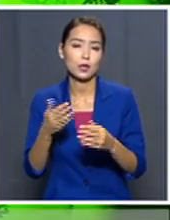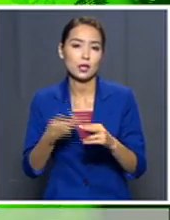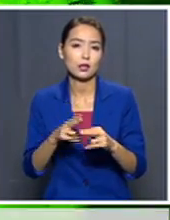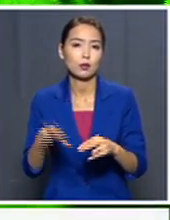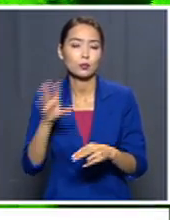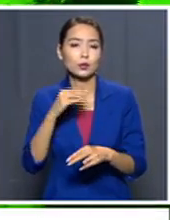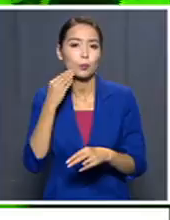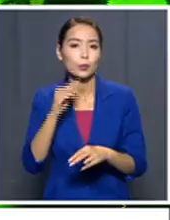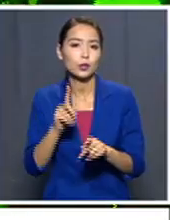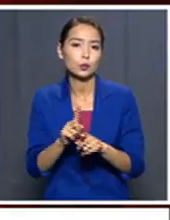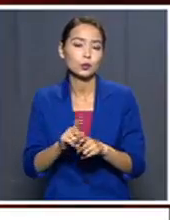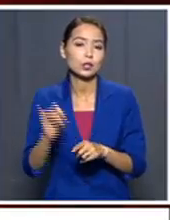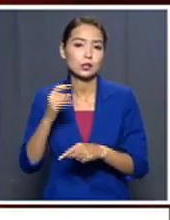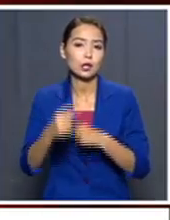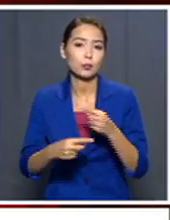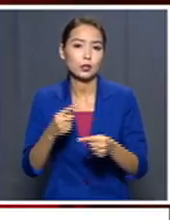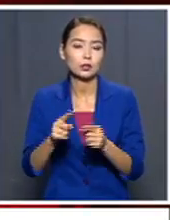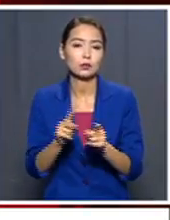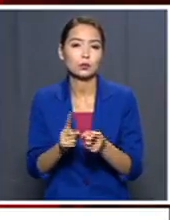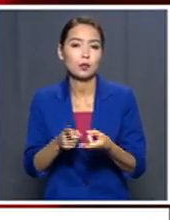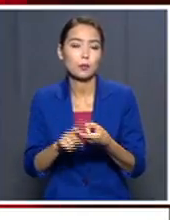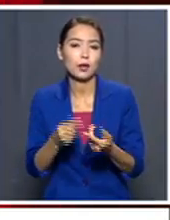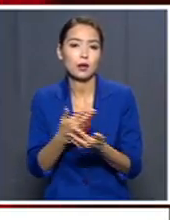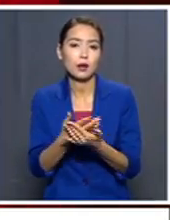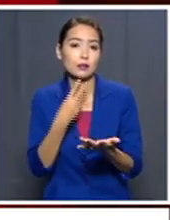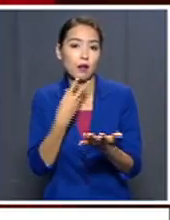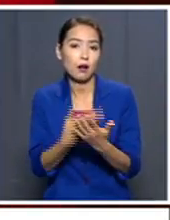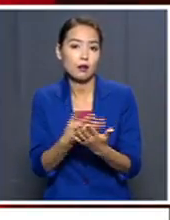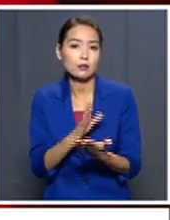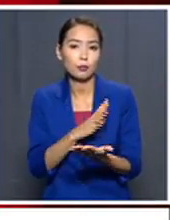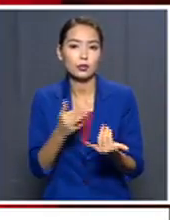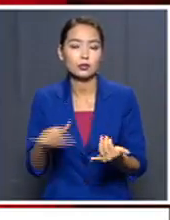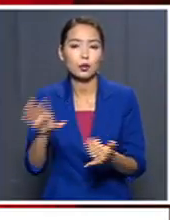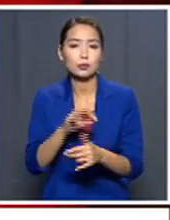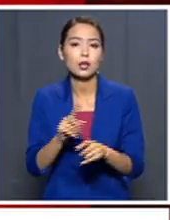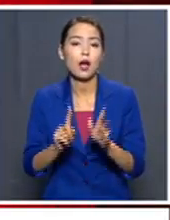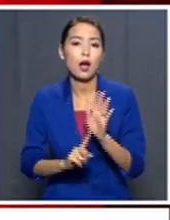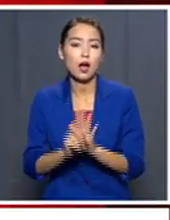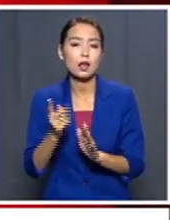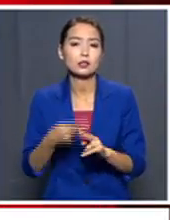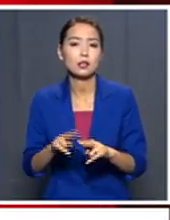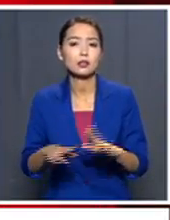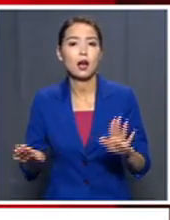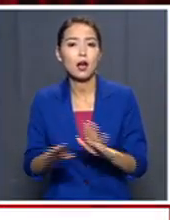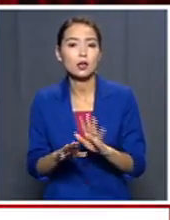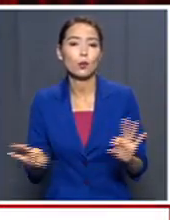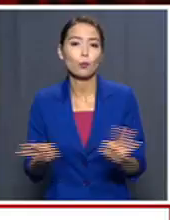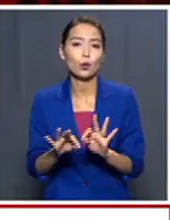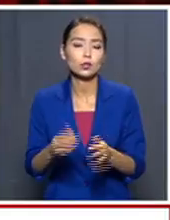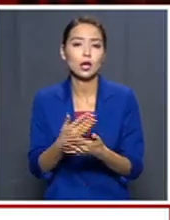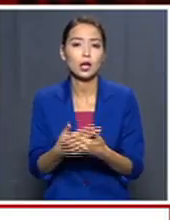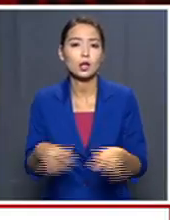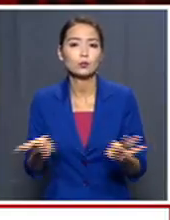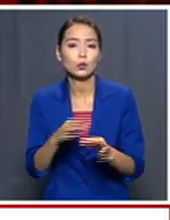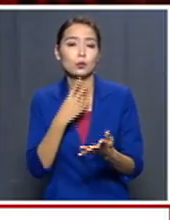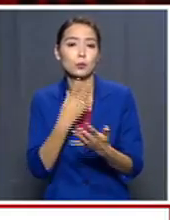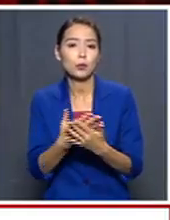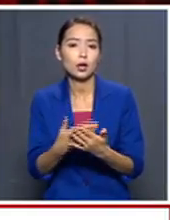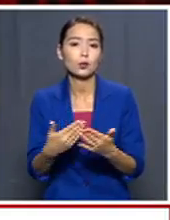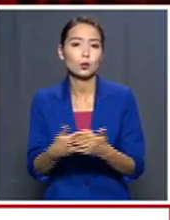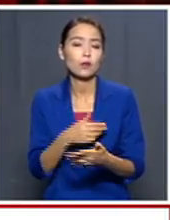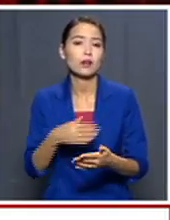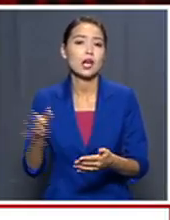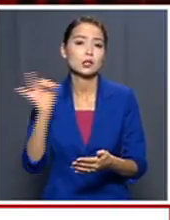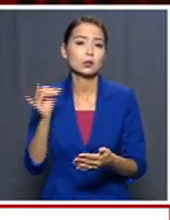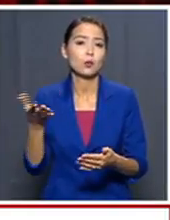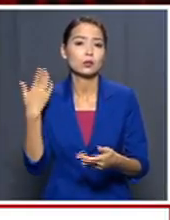салт-дәстүрлерімен шебер байланыстырып көрсеткен. Сахналық қойылымның әр кезеңі халық әндерімен әрленіп, музыкалық аспаптармен сүйемелденіп, заманауи